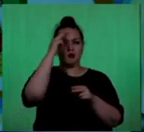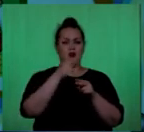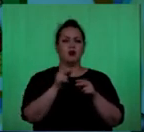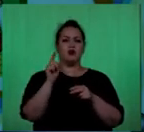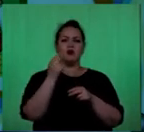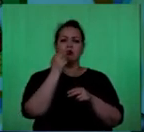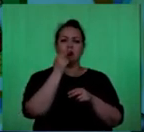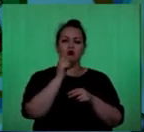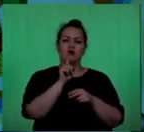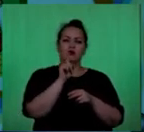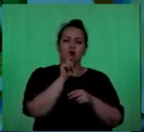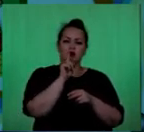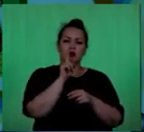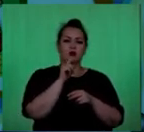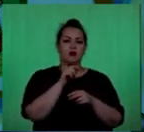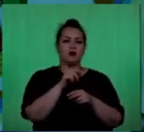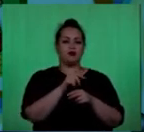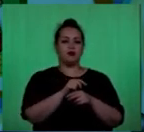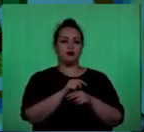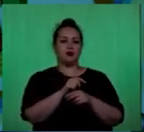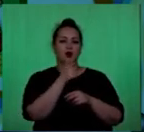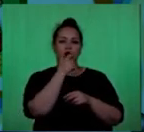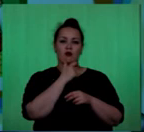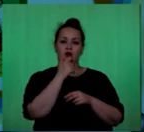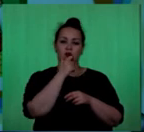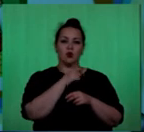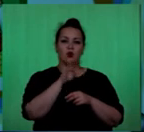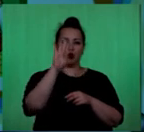тихий скромный воспитанный мальчик